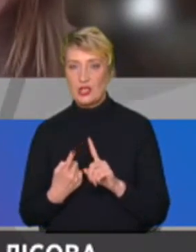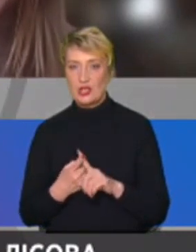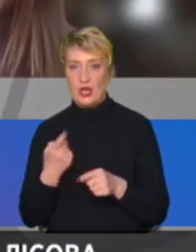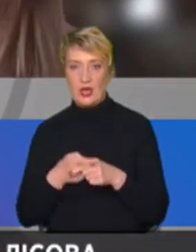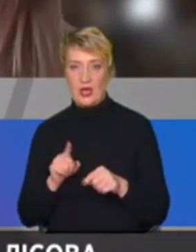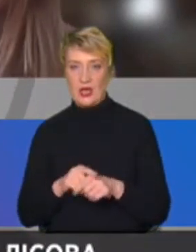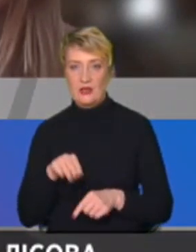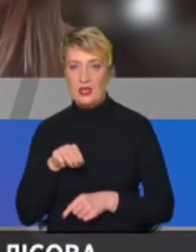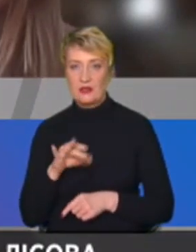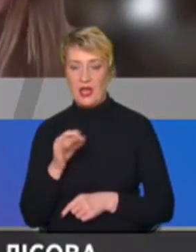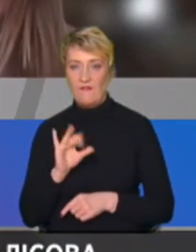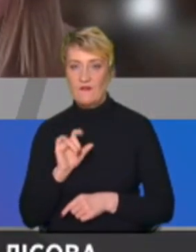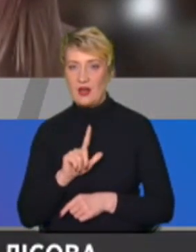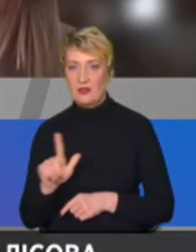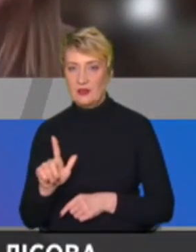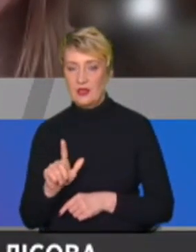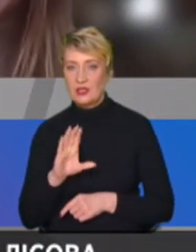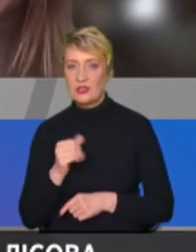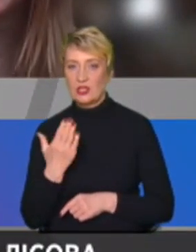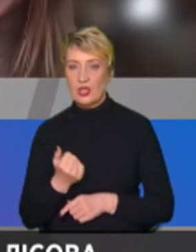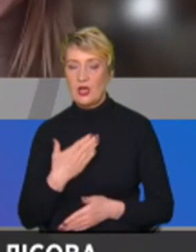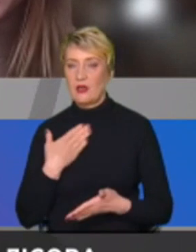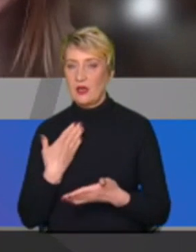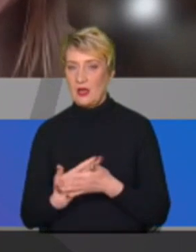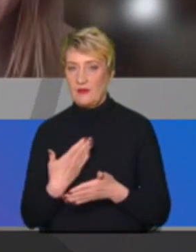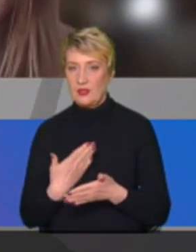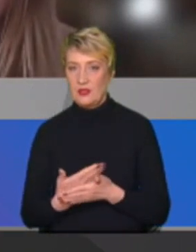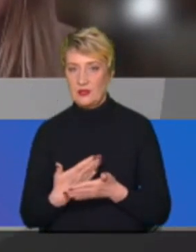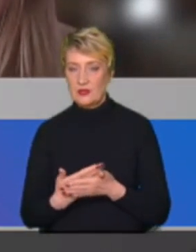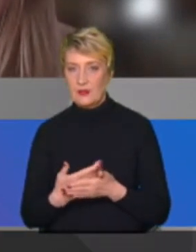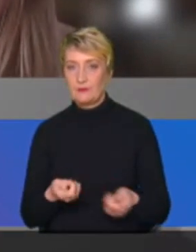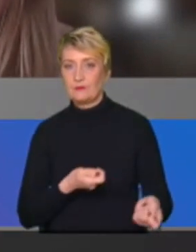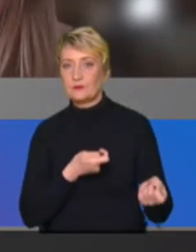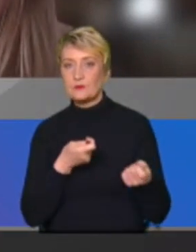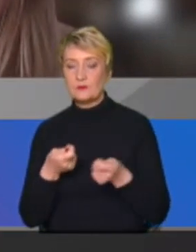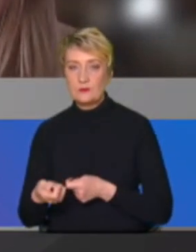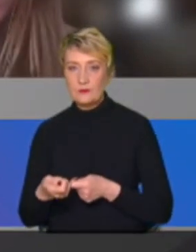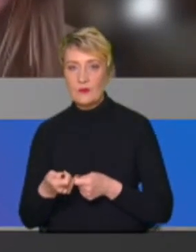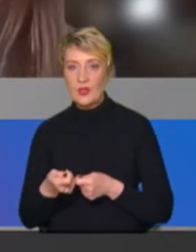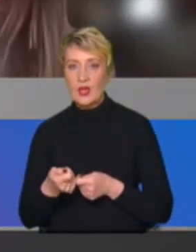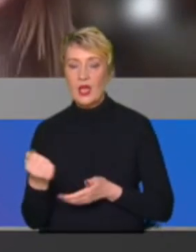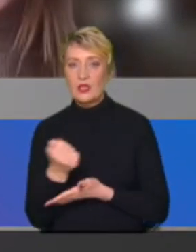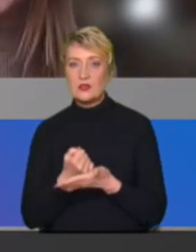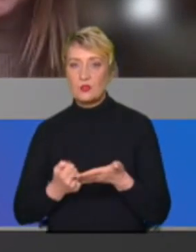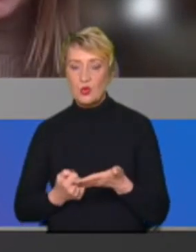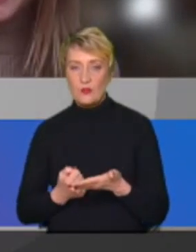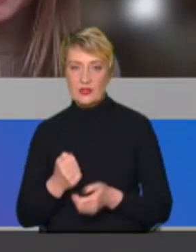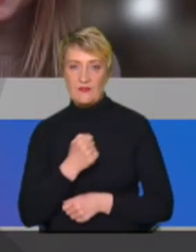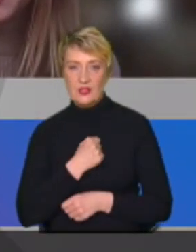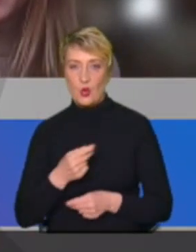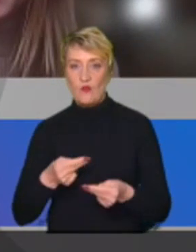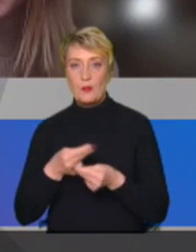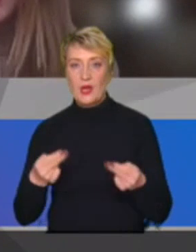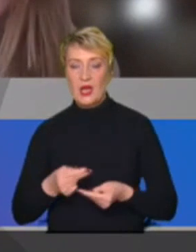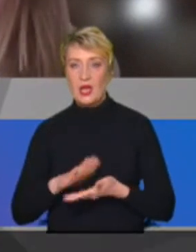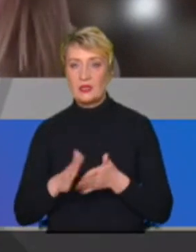ми знаємо, що Штати активно постачають зброю Тайваню за військовими контрактами, і